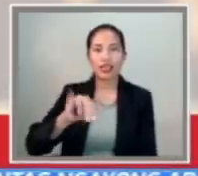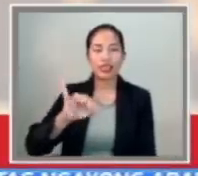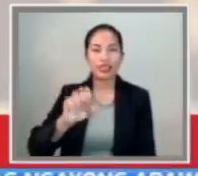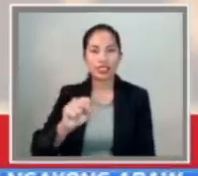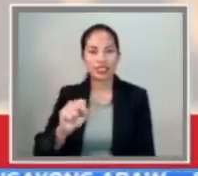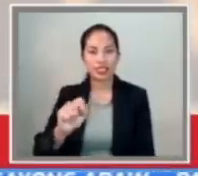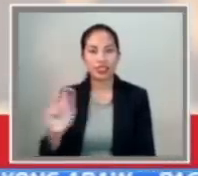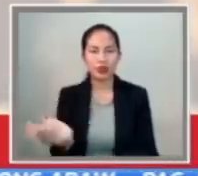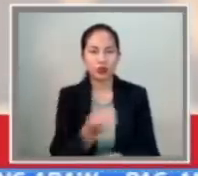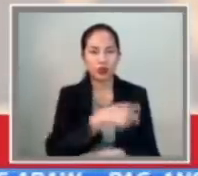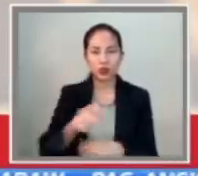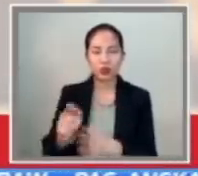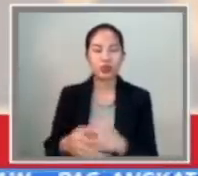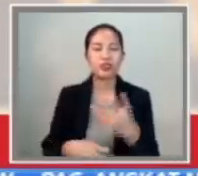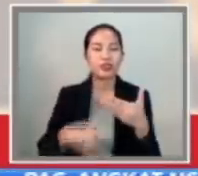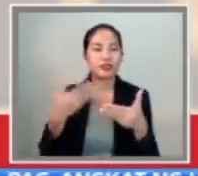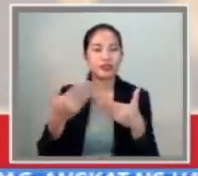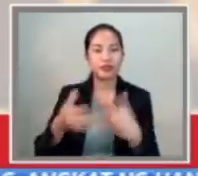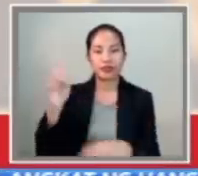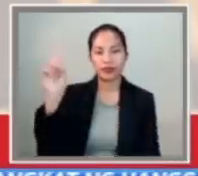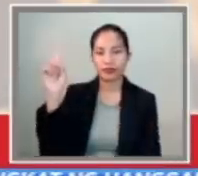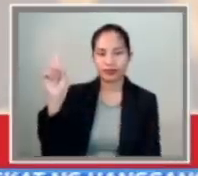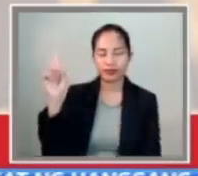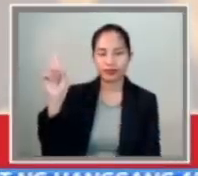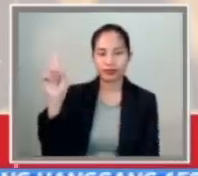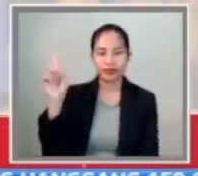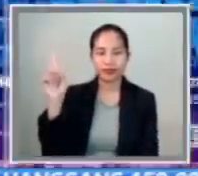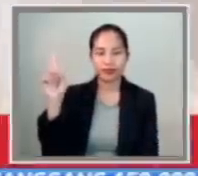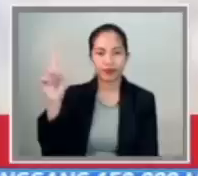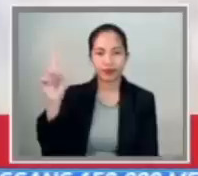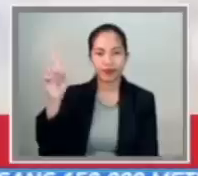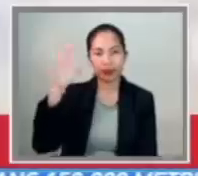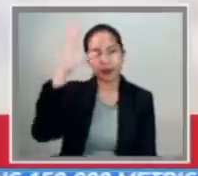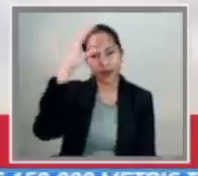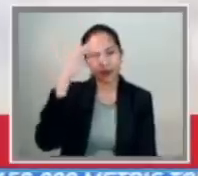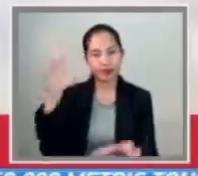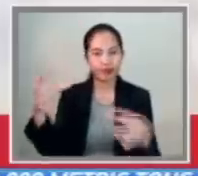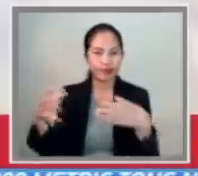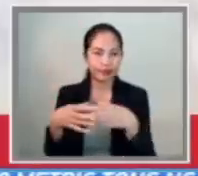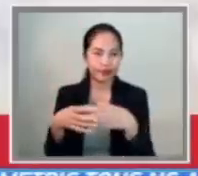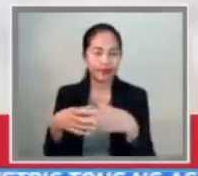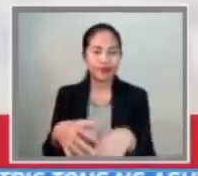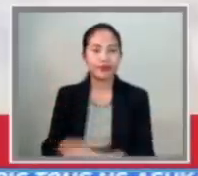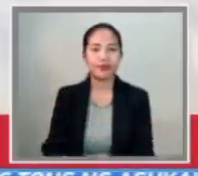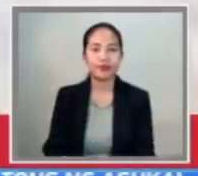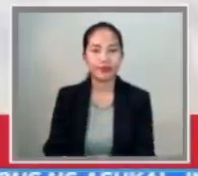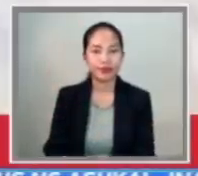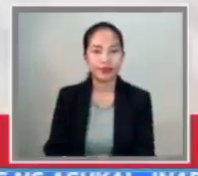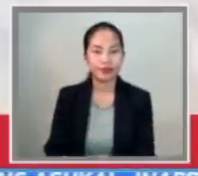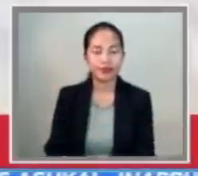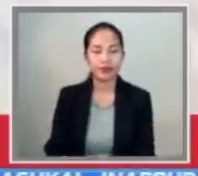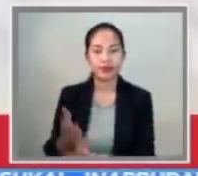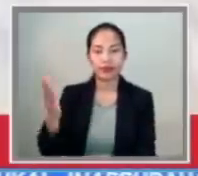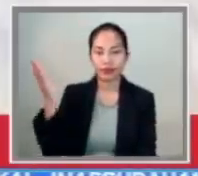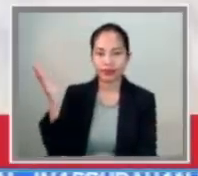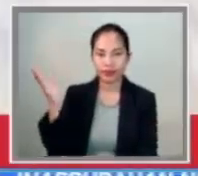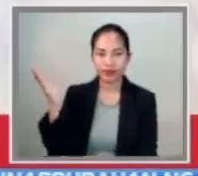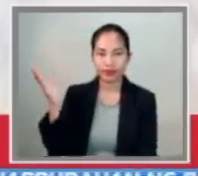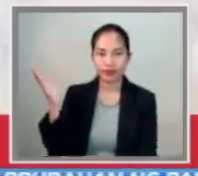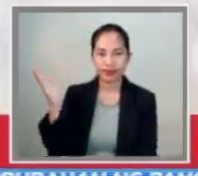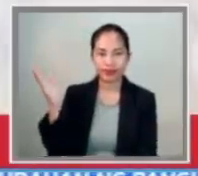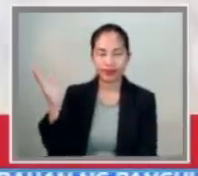Bulambao para sa bantamweight division din ng Men's Full Contact Live Stick. At si Jean Claude sa clog para